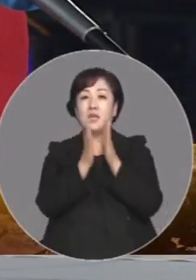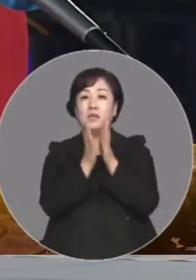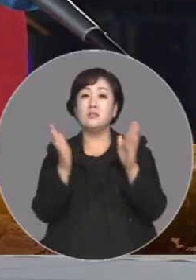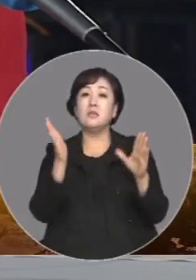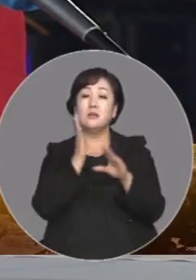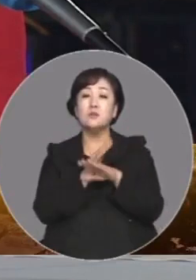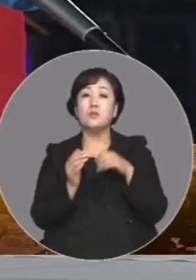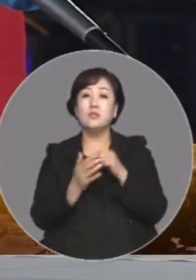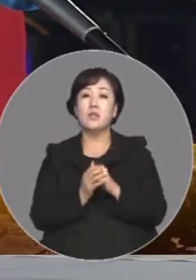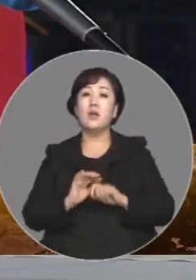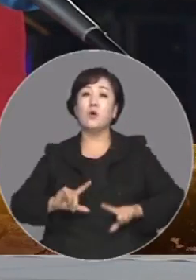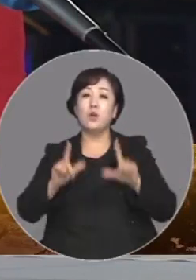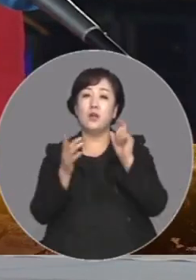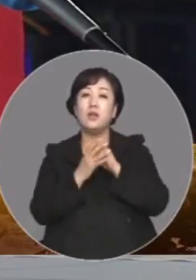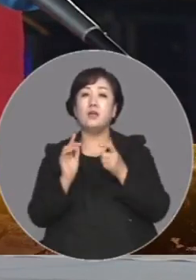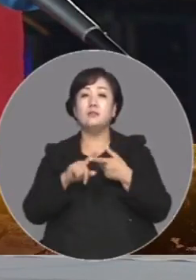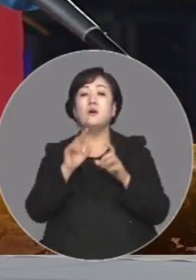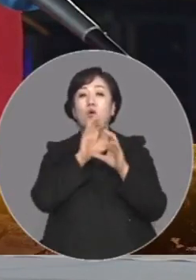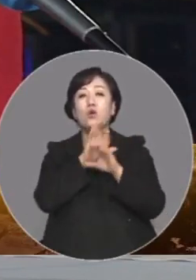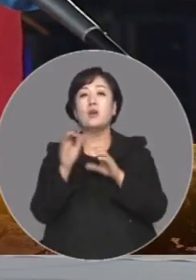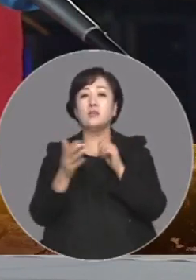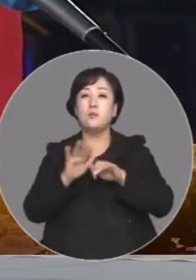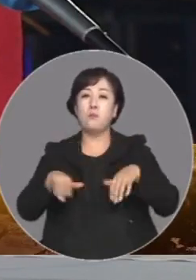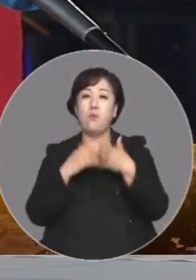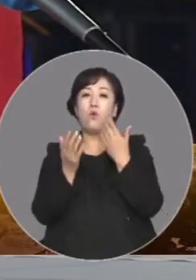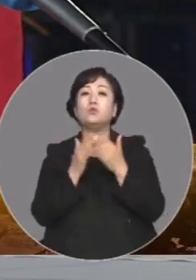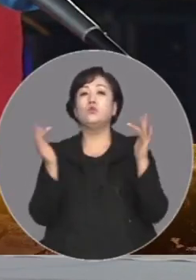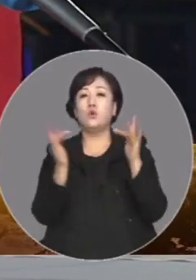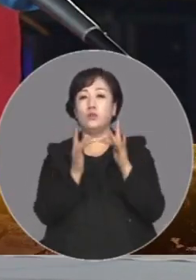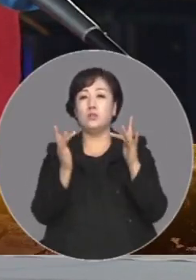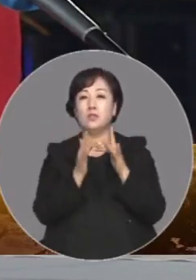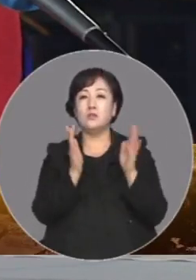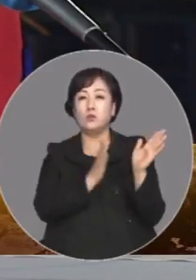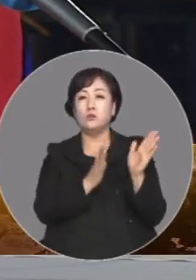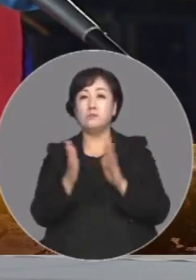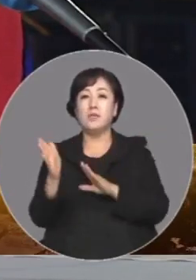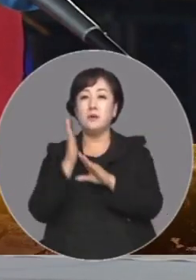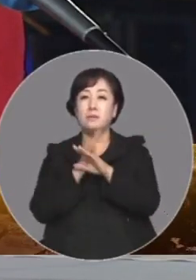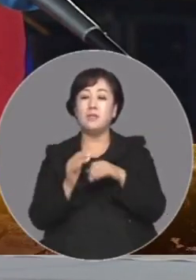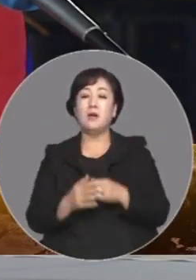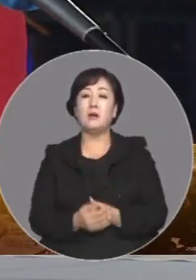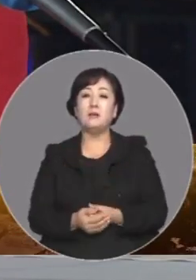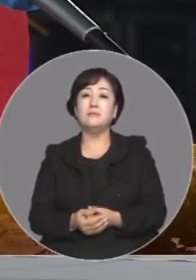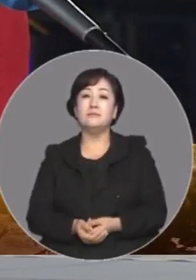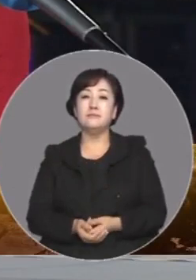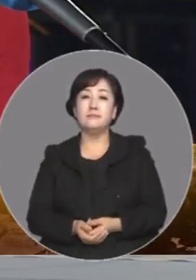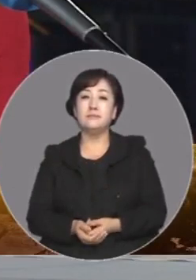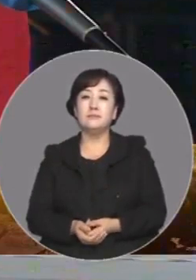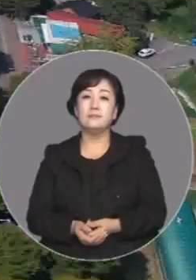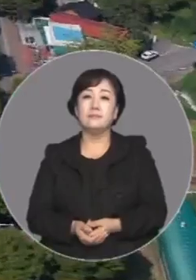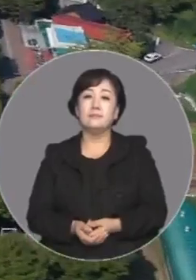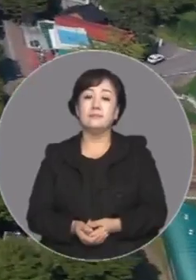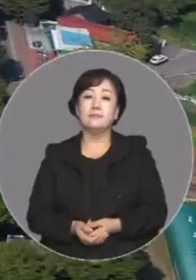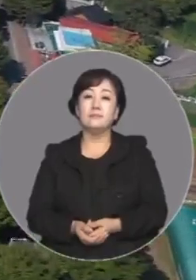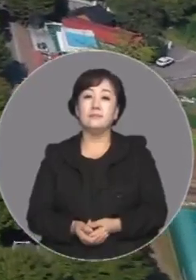열립니다. 올해 축제는 코로나19로 인해 모두 온라인으로 진행됩니다. 김예은 기자입니다.